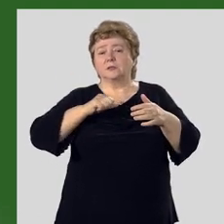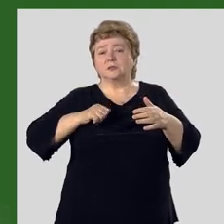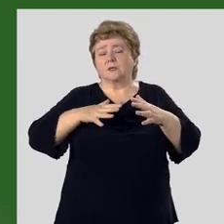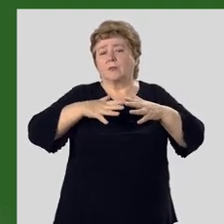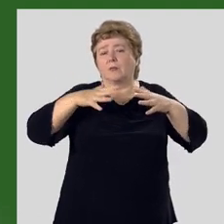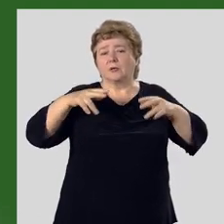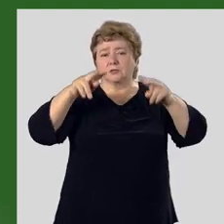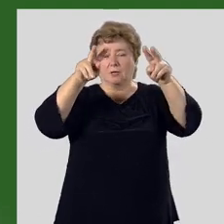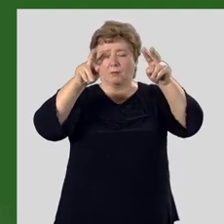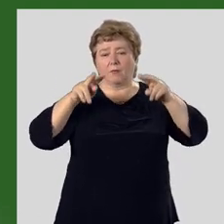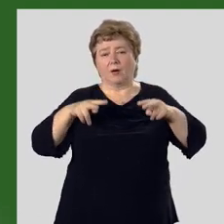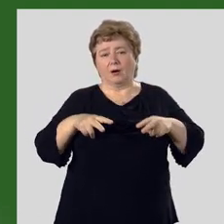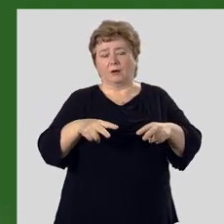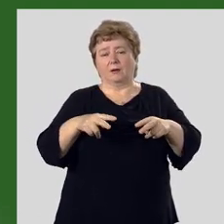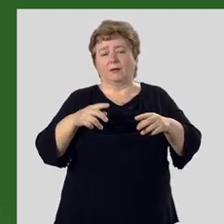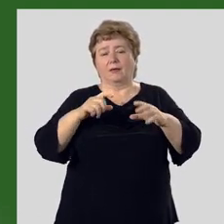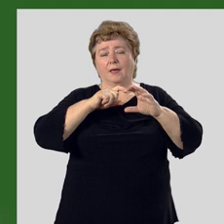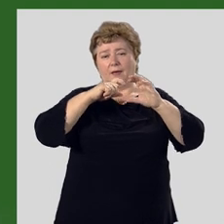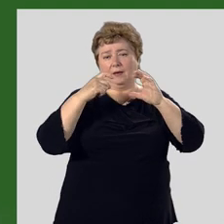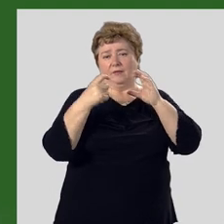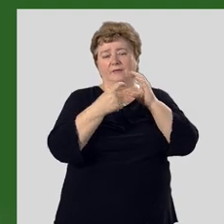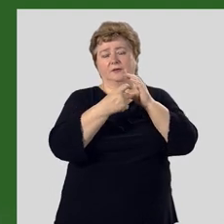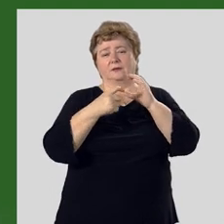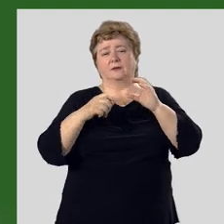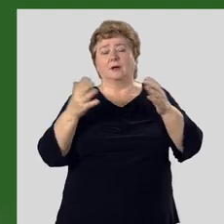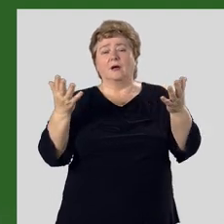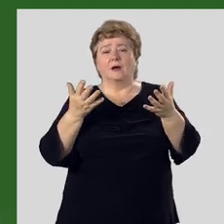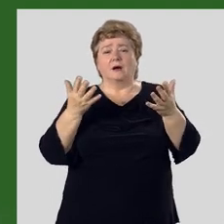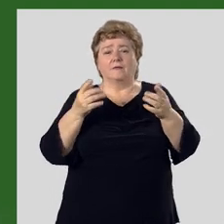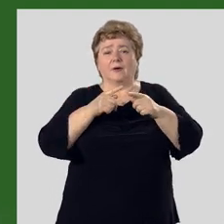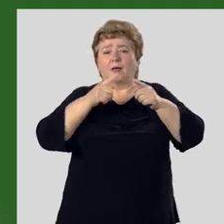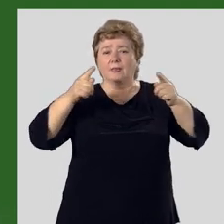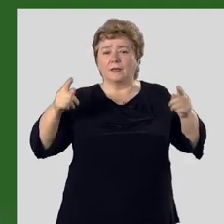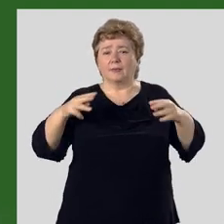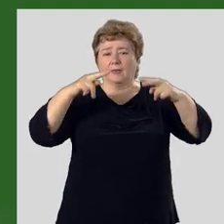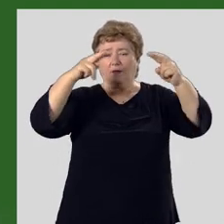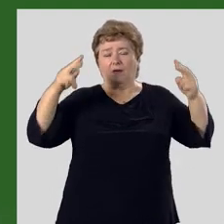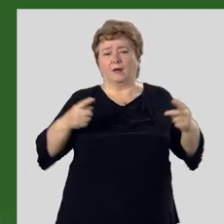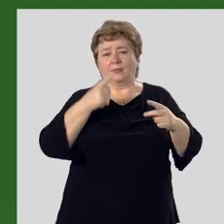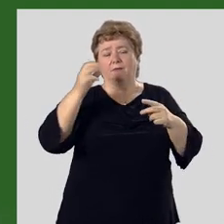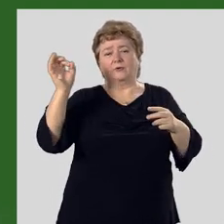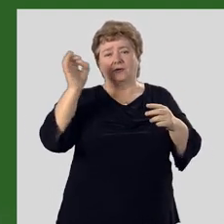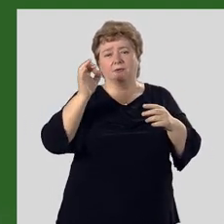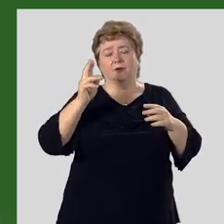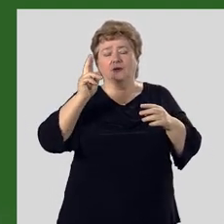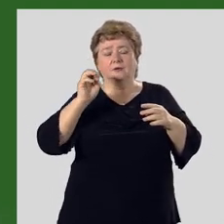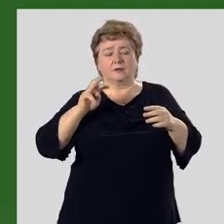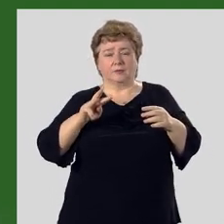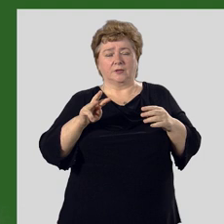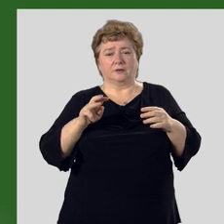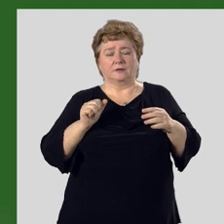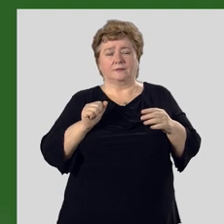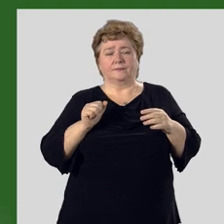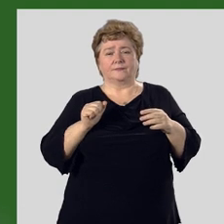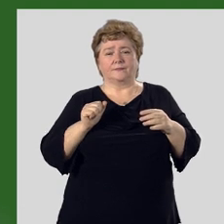большая параллель? Экватор. Какова длина меридиана 1 градуса в километрах?